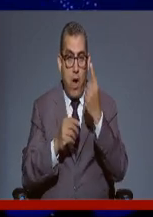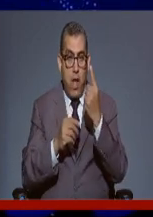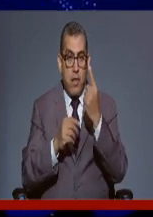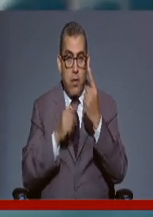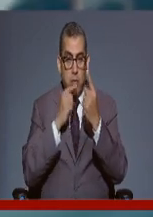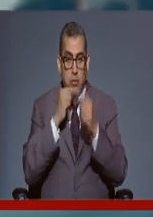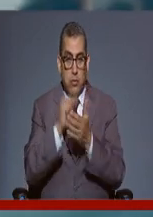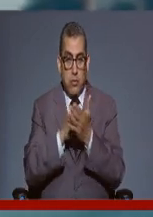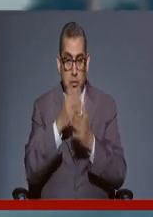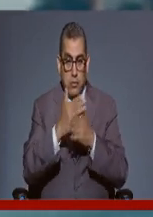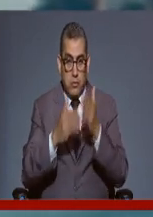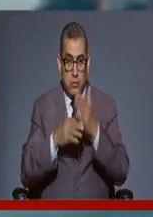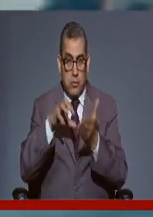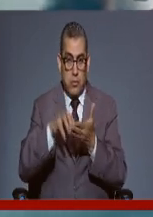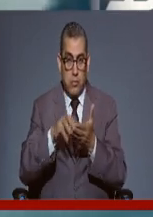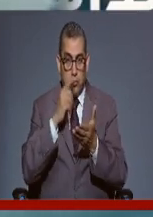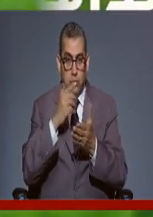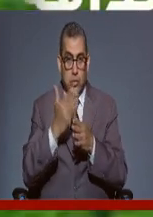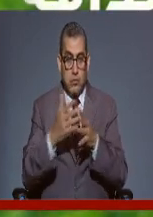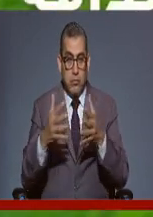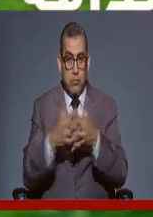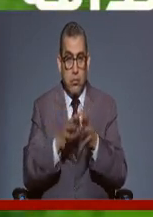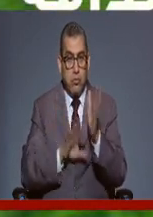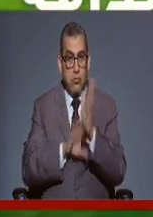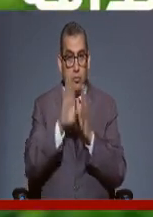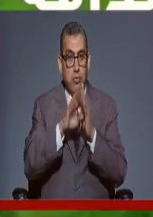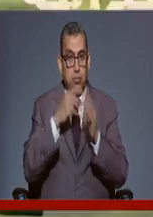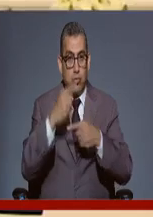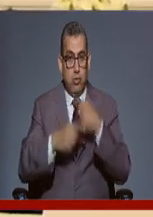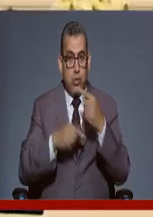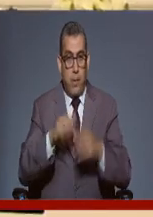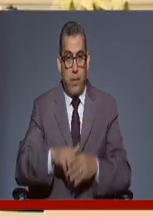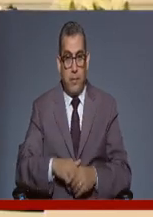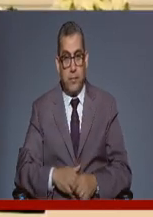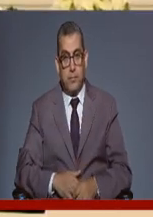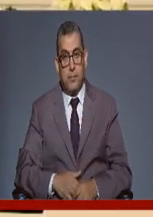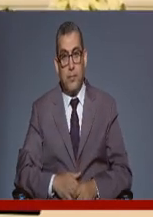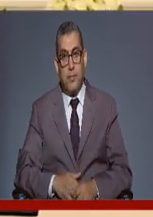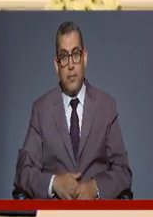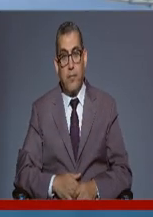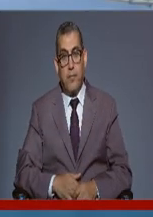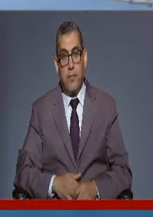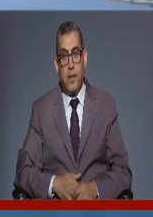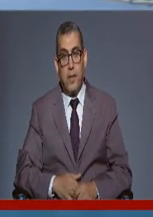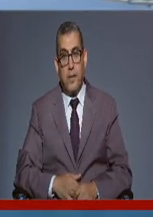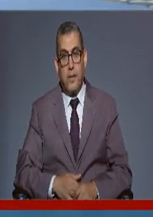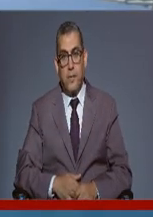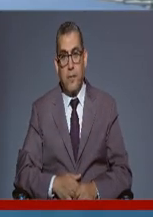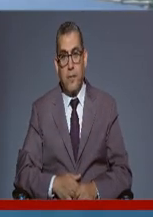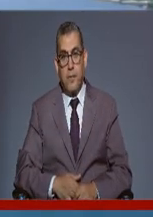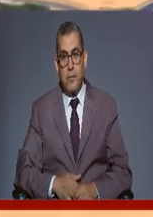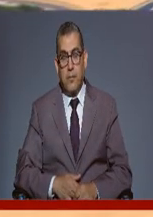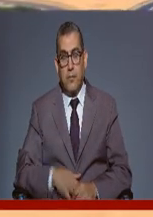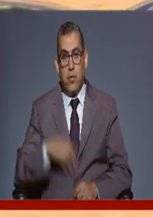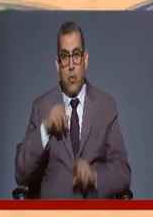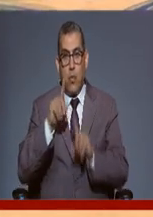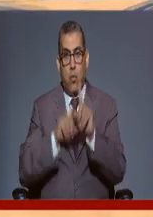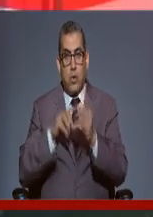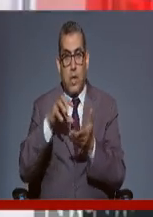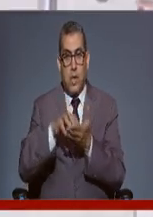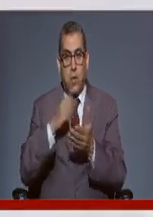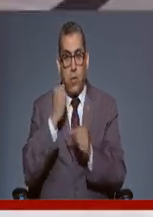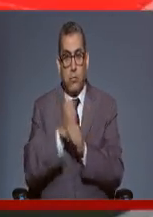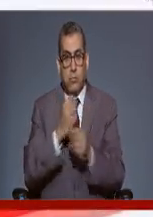سكان اصحاء من اجل تنميه مستدامه هدف اي جهد تبذله الدوله لتحقيق